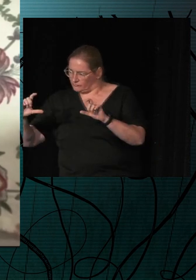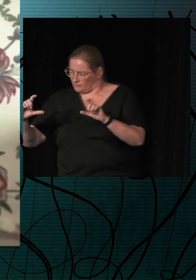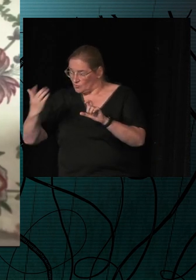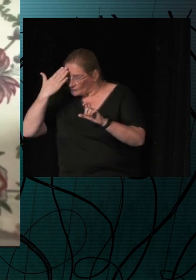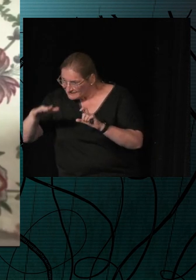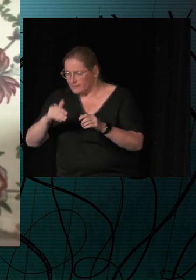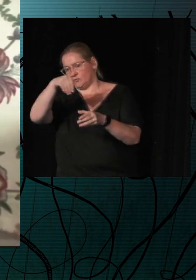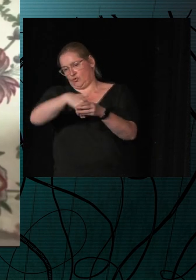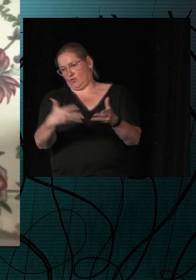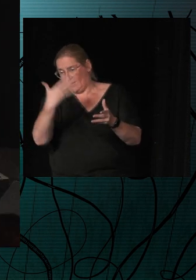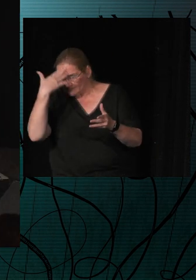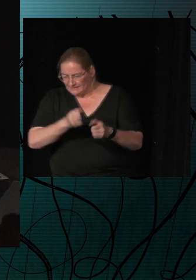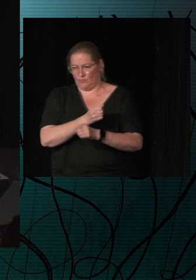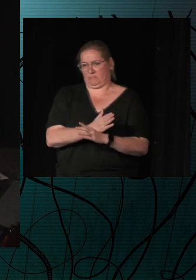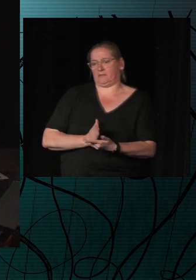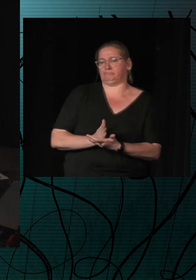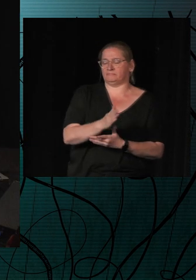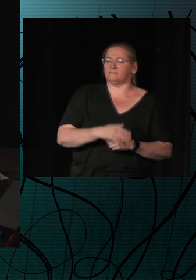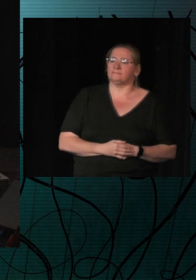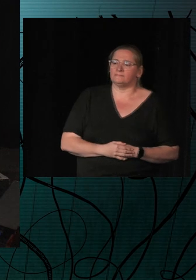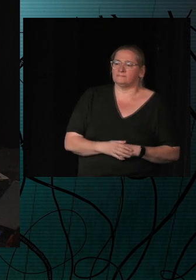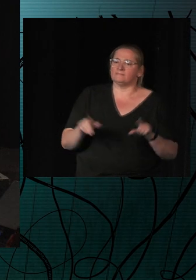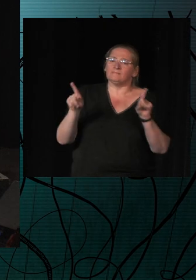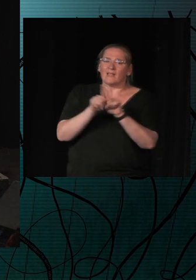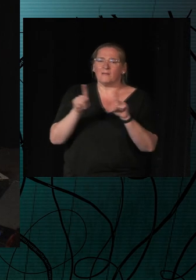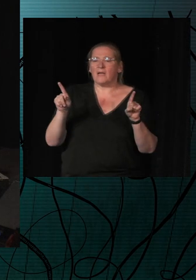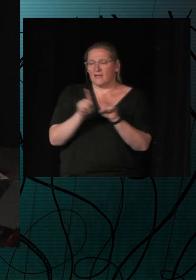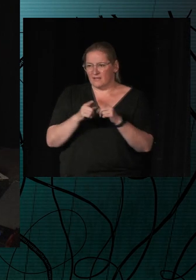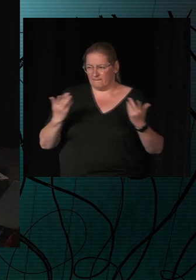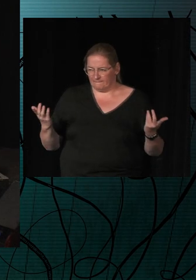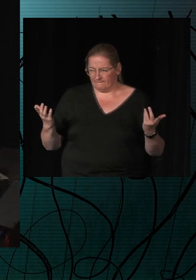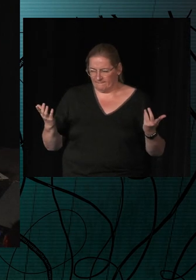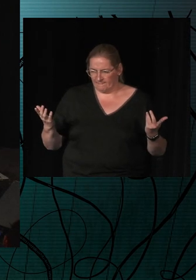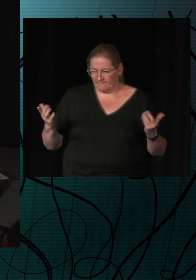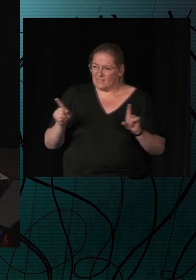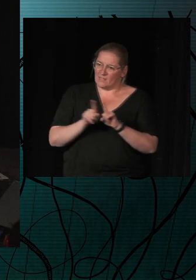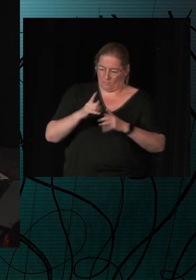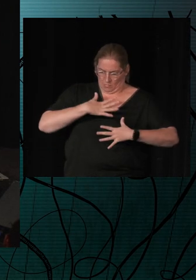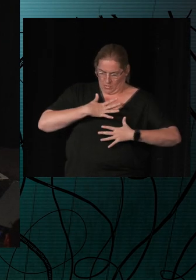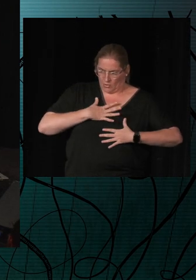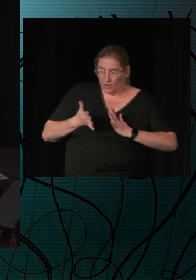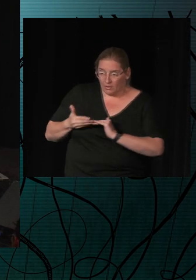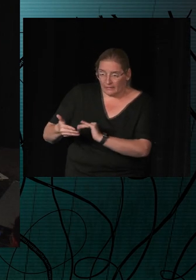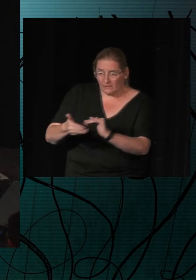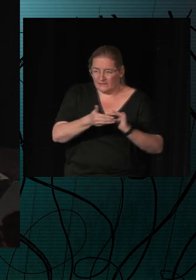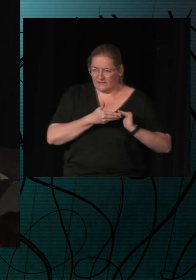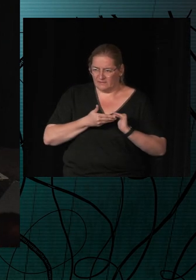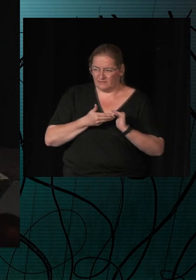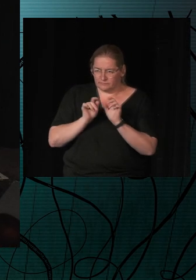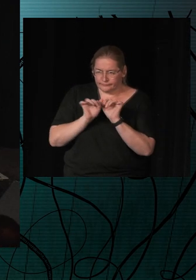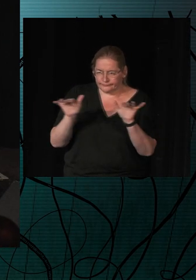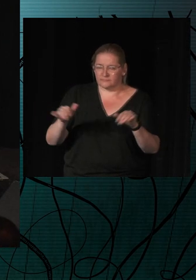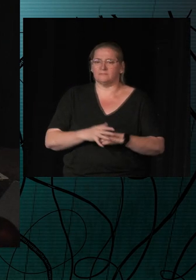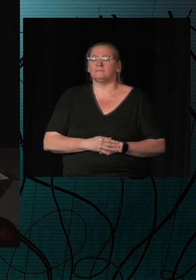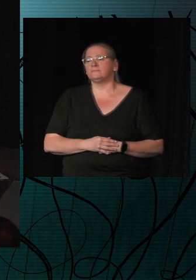mais du coup j'ai l'impression que bah ça c'est pareil ça fait appel aux espèces de peur qu'on se transmet parce que en fait je pense que il y